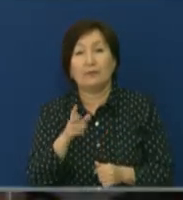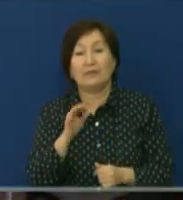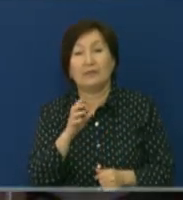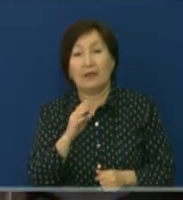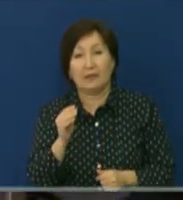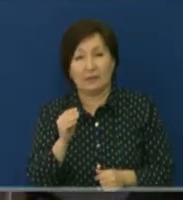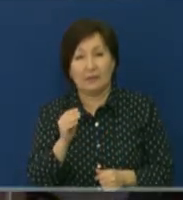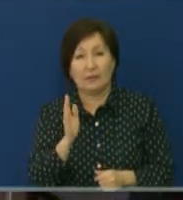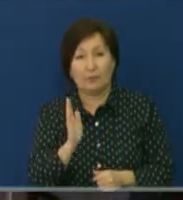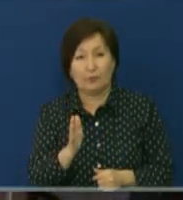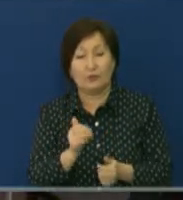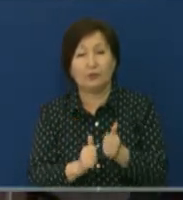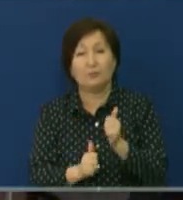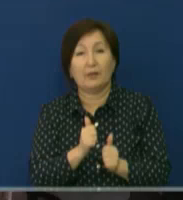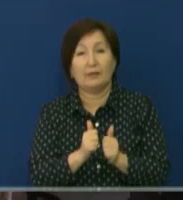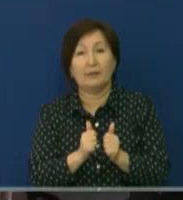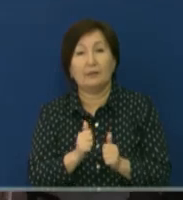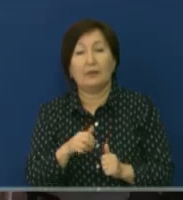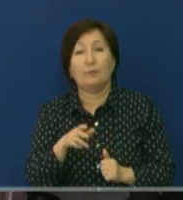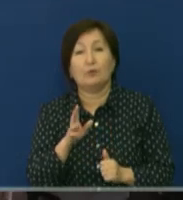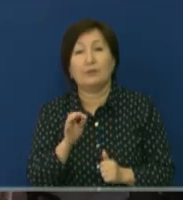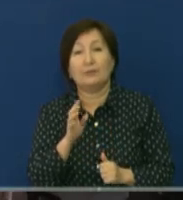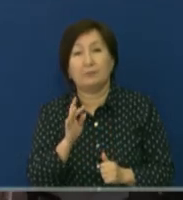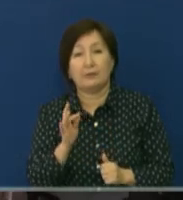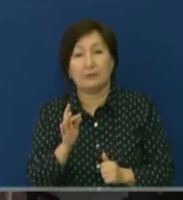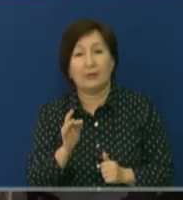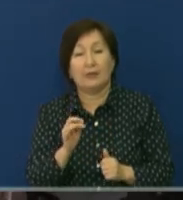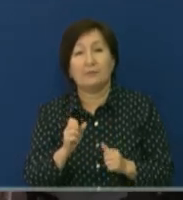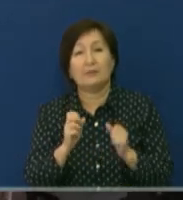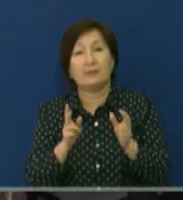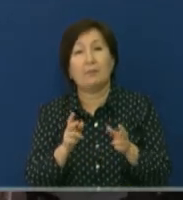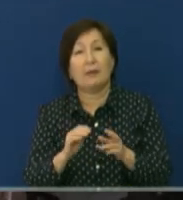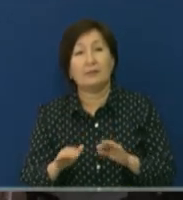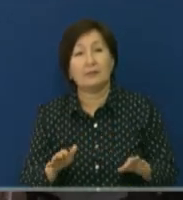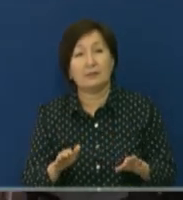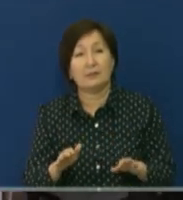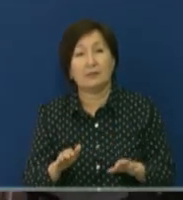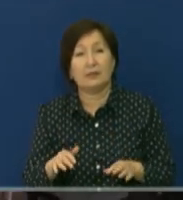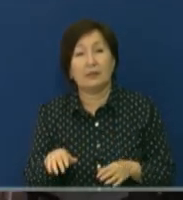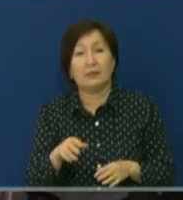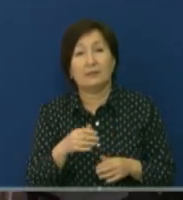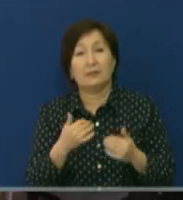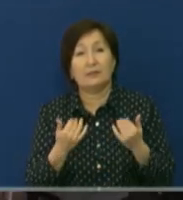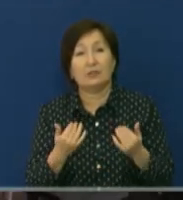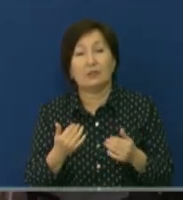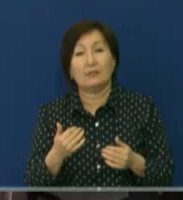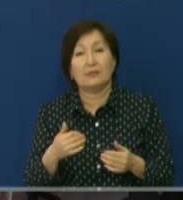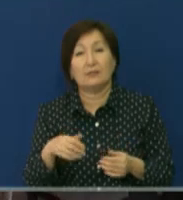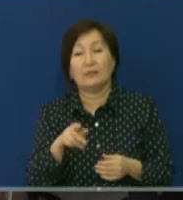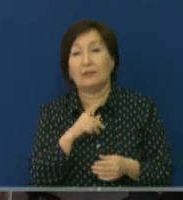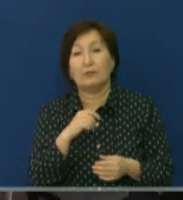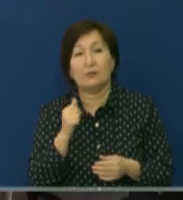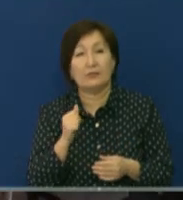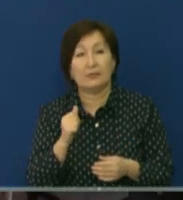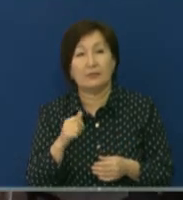когда я стал задумываться о приобретении профессии мой выбор практически сразу же полно эти сферу поскольку ни для кого не секрет что сфер